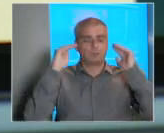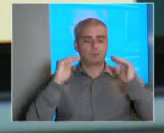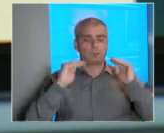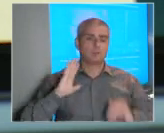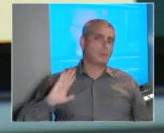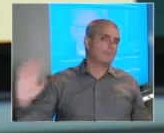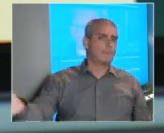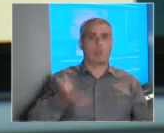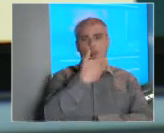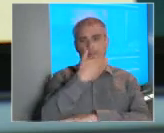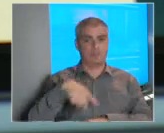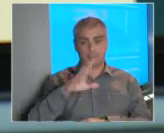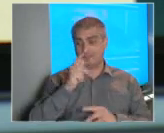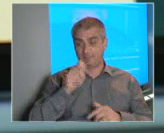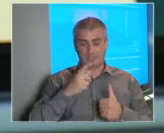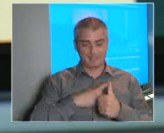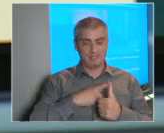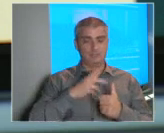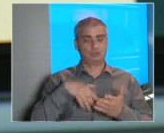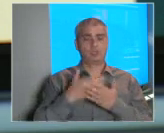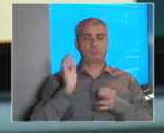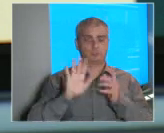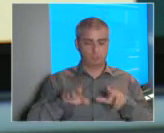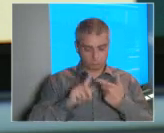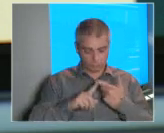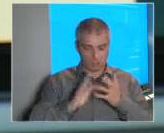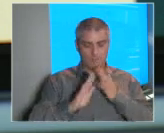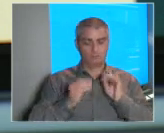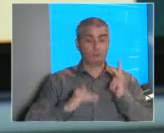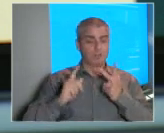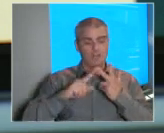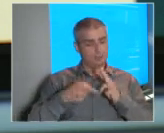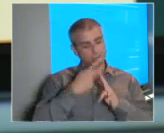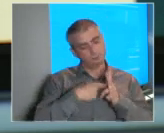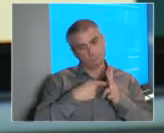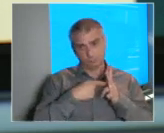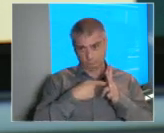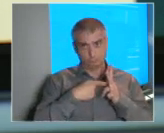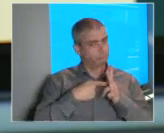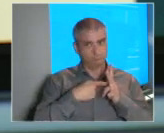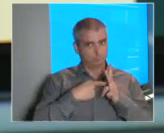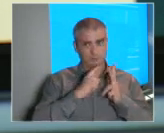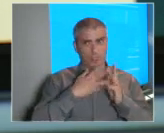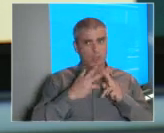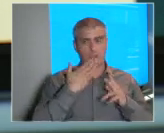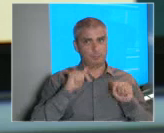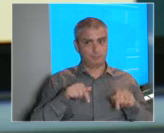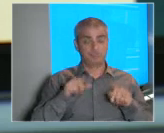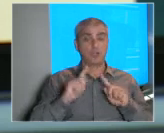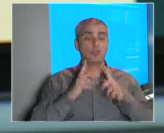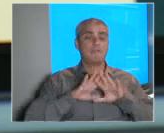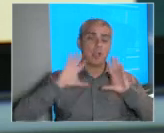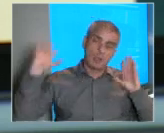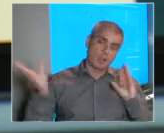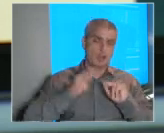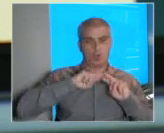בכל מוסדות המדינה. אם זה כנסת, אם זה יועץ משפטי ממשלה, אם זה בית משפט עליון, בכל מוסדות המדינה, זה לא תופעה ישראלית. זו תופעה